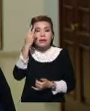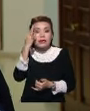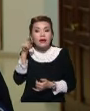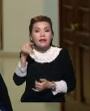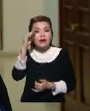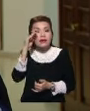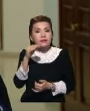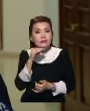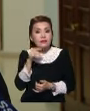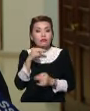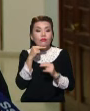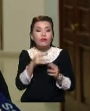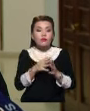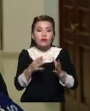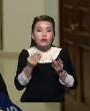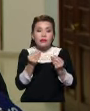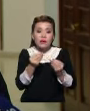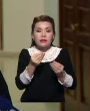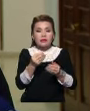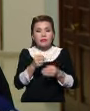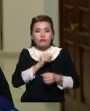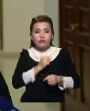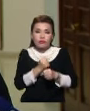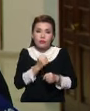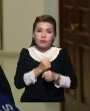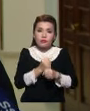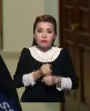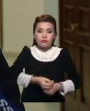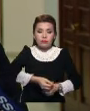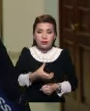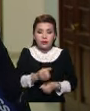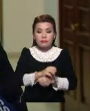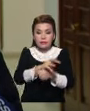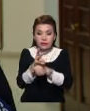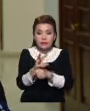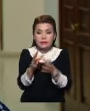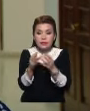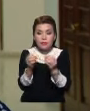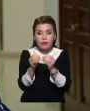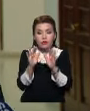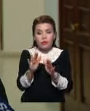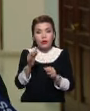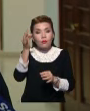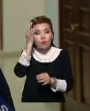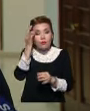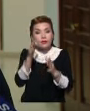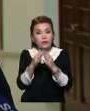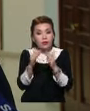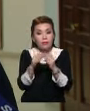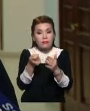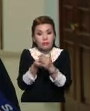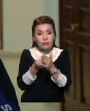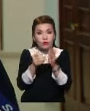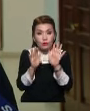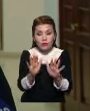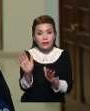отцы. Они уделяют много времени материальному, думают, что должны больше заработать денег, чтобы прокормить семью. Они должны помнить, что они дома не только кормильцы, но и те,